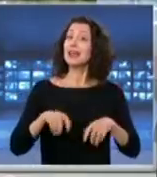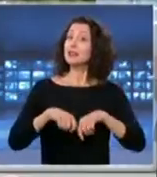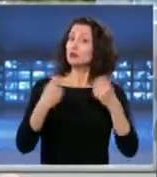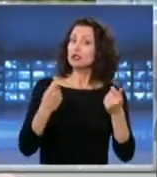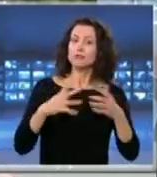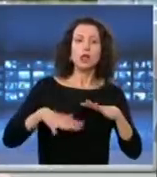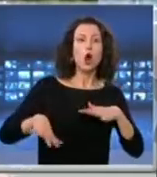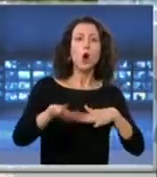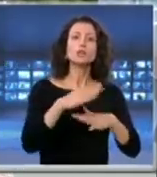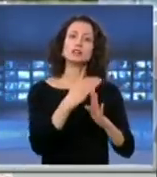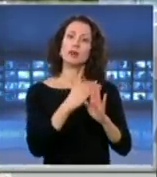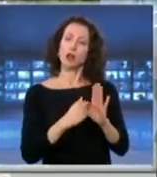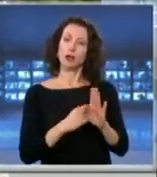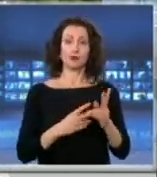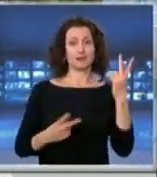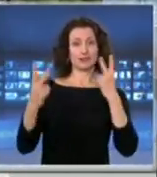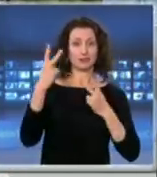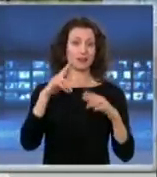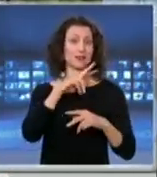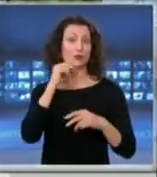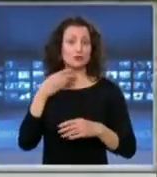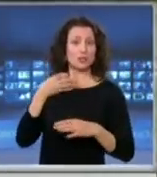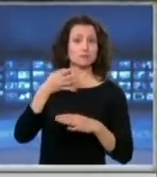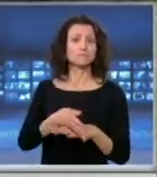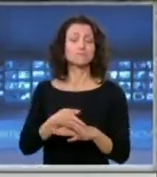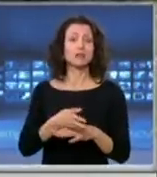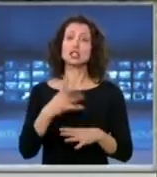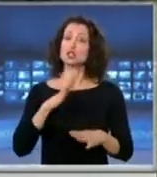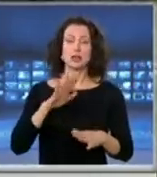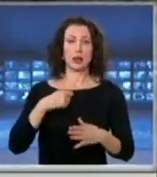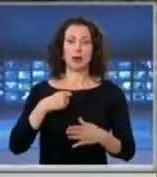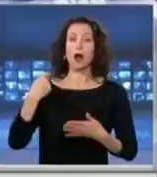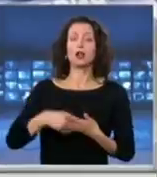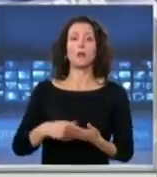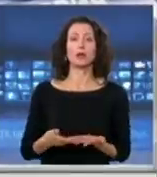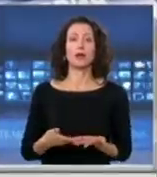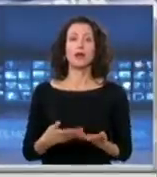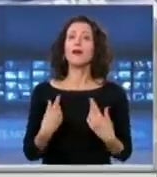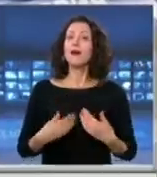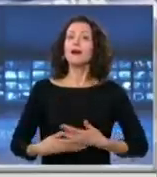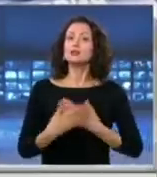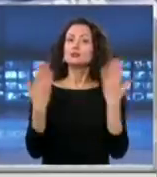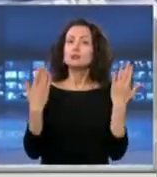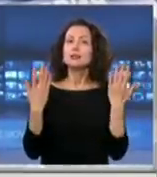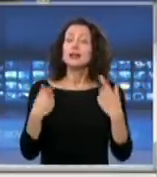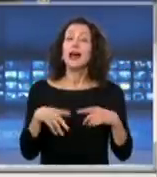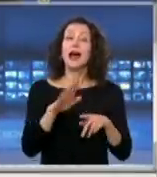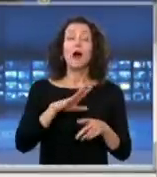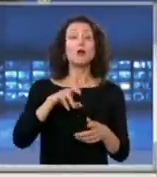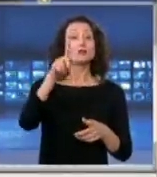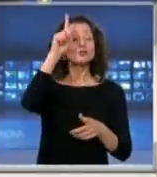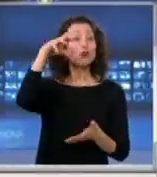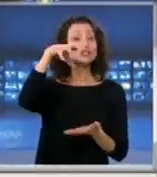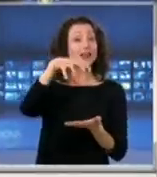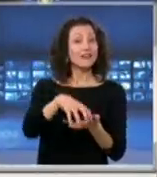че столичната полиция ще вземе отношение и ще налагаме санкции. В събота рано сутринта от столичния квартал Христо Ботев могат да излизат само хората,